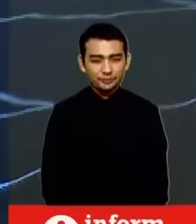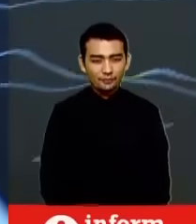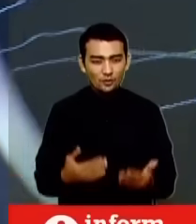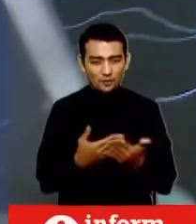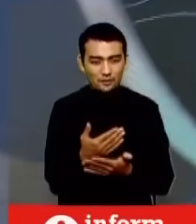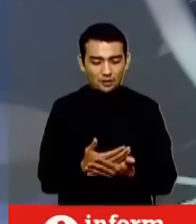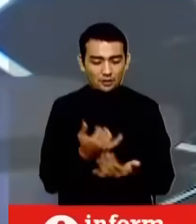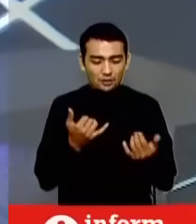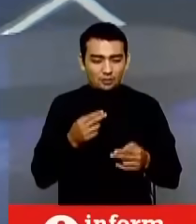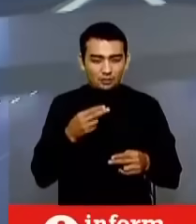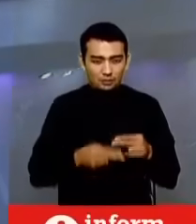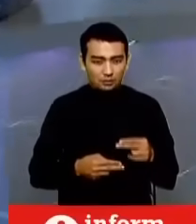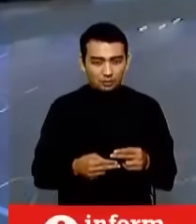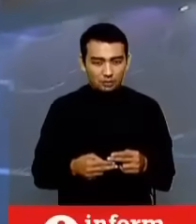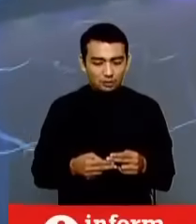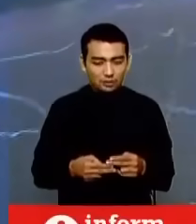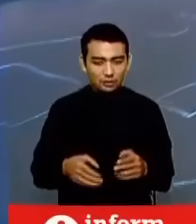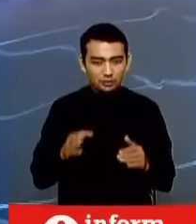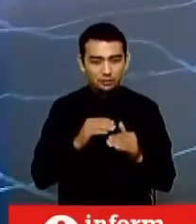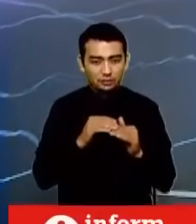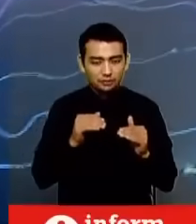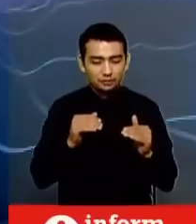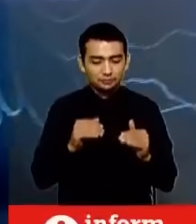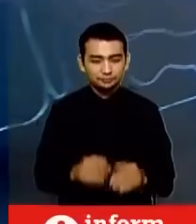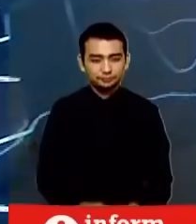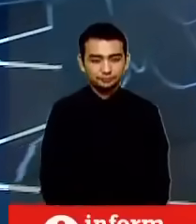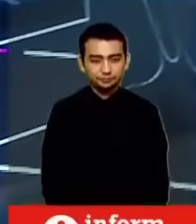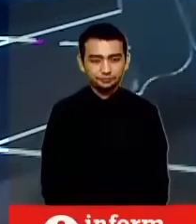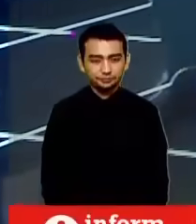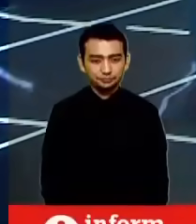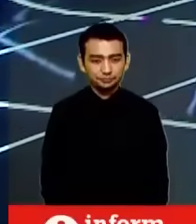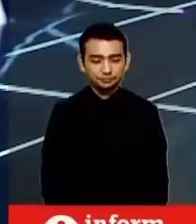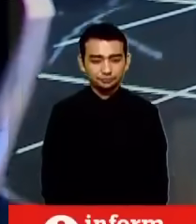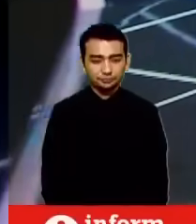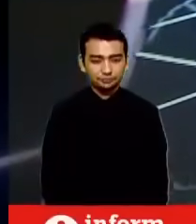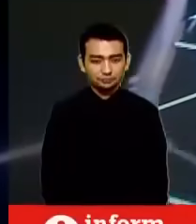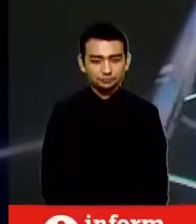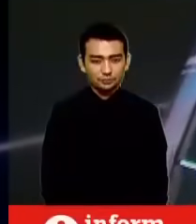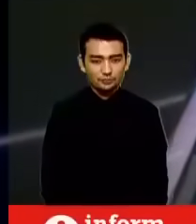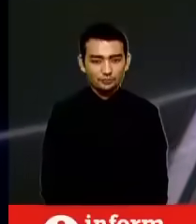Информ бюро ұжымының бүгінгі дайындаған жаңалықтары осымен тәмам. Эфирде келесі сөйлескенше аман сау болыңыздар.